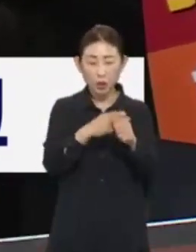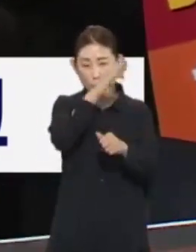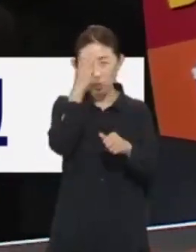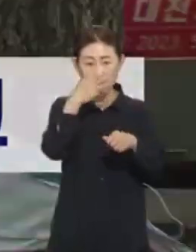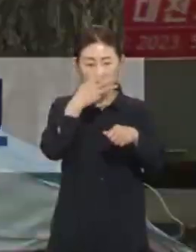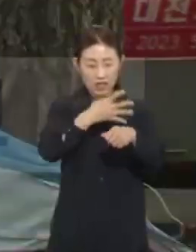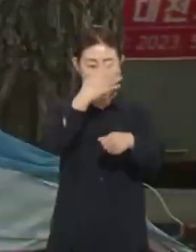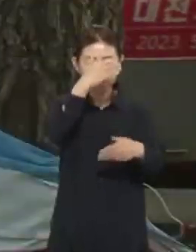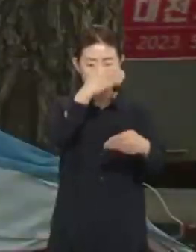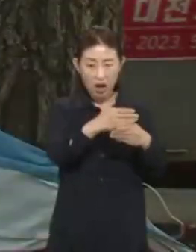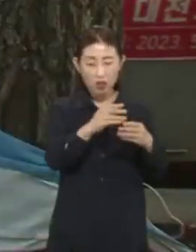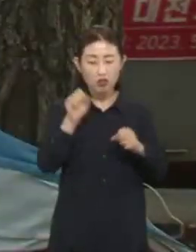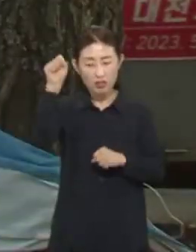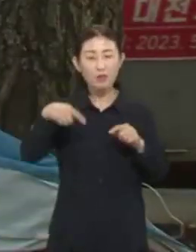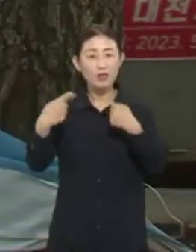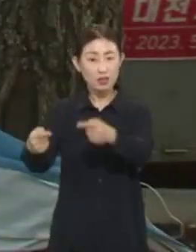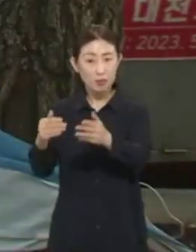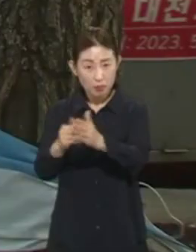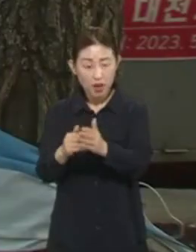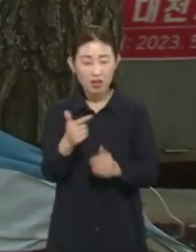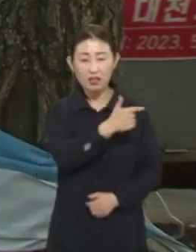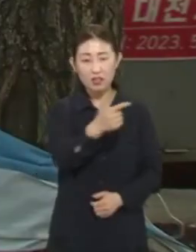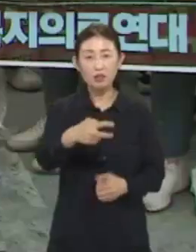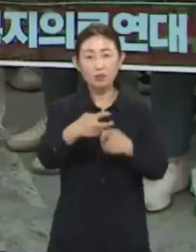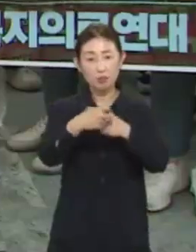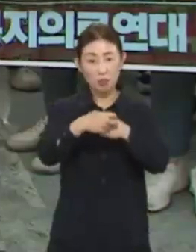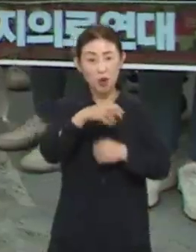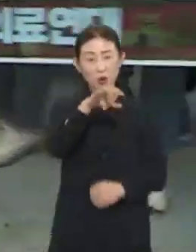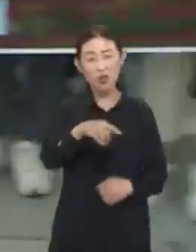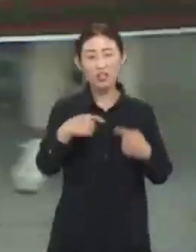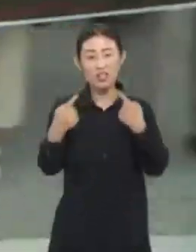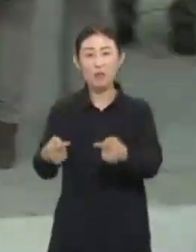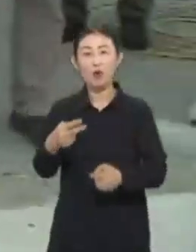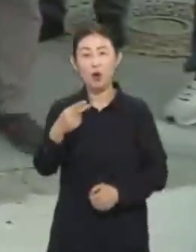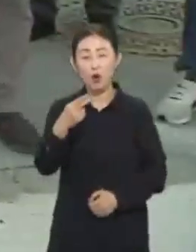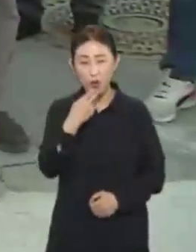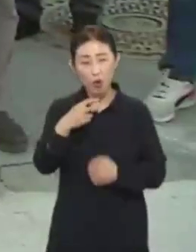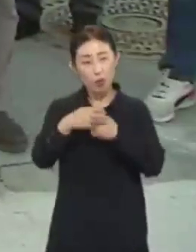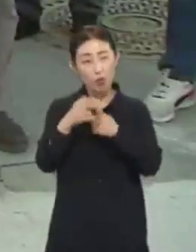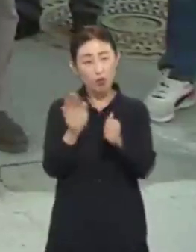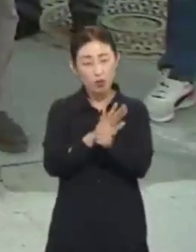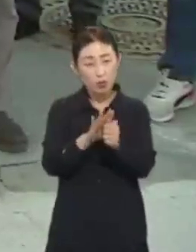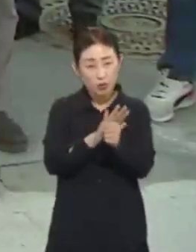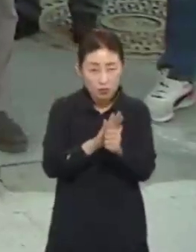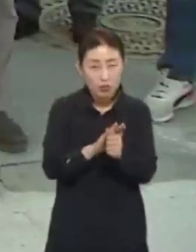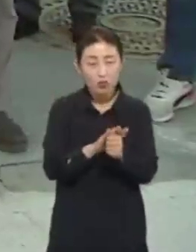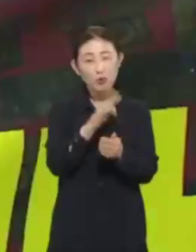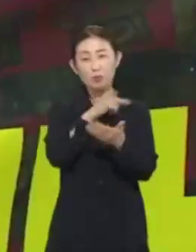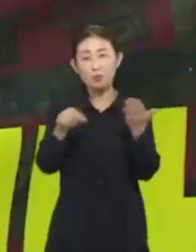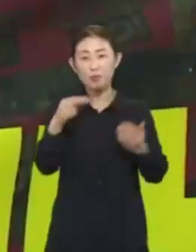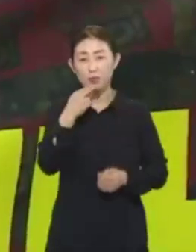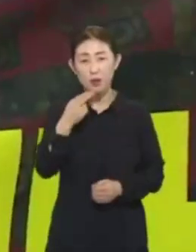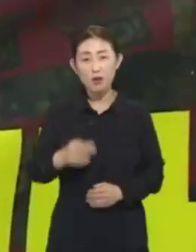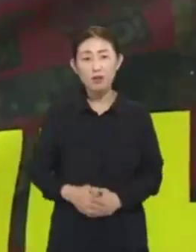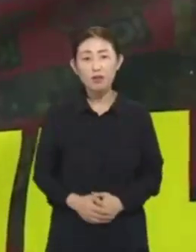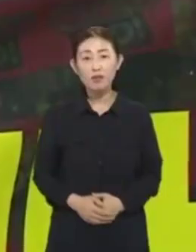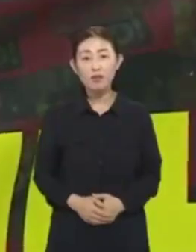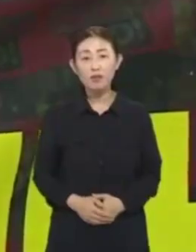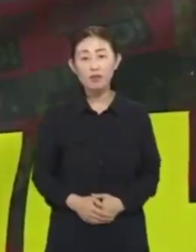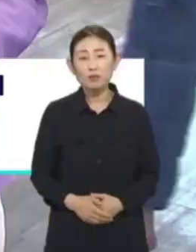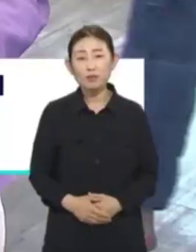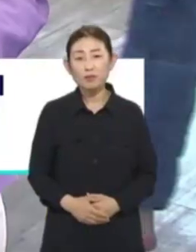진료를 하며 부분 파업에 참여했지만 대형 병원은 포함되지 않아 의료 현장에서 큰 차질은 없었습니다.